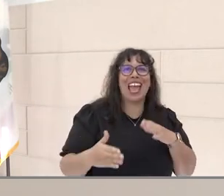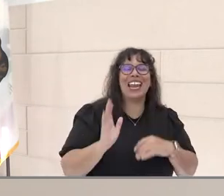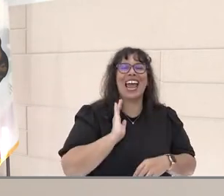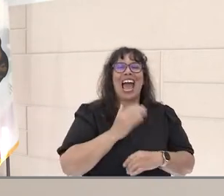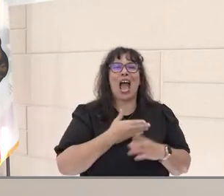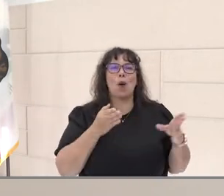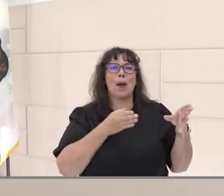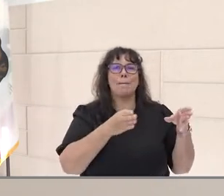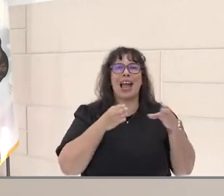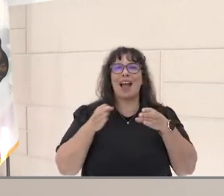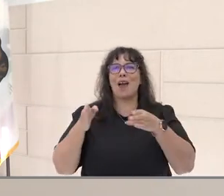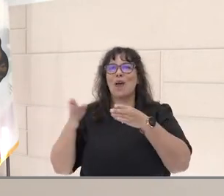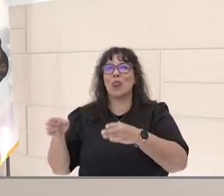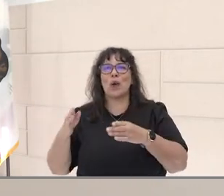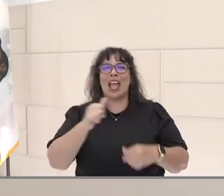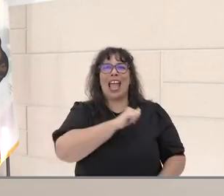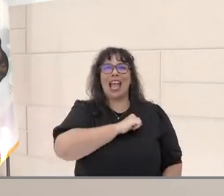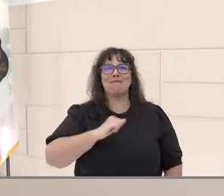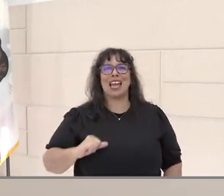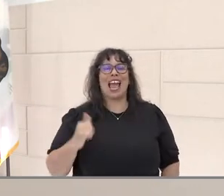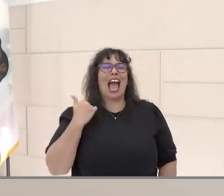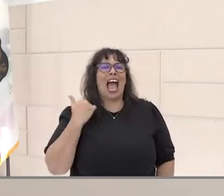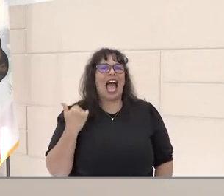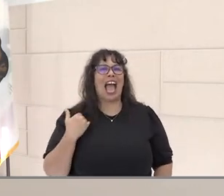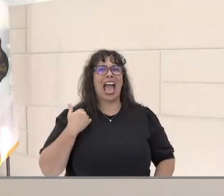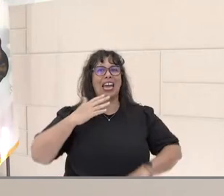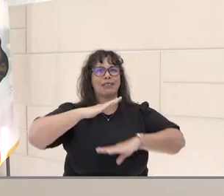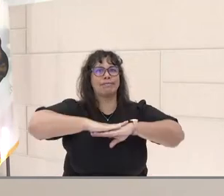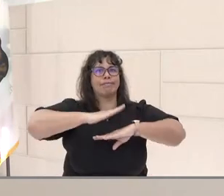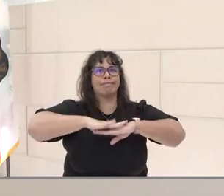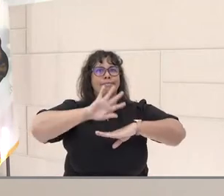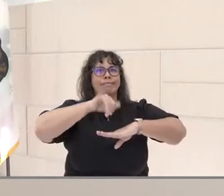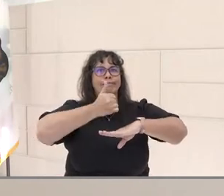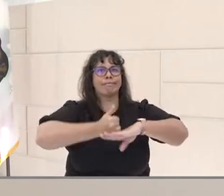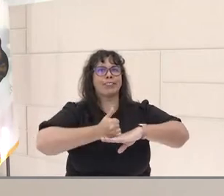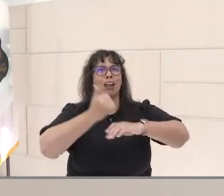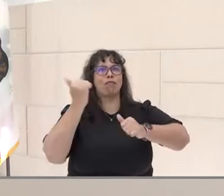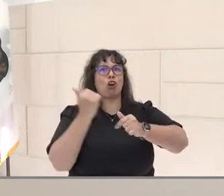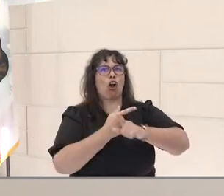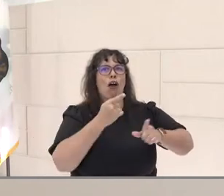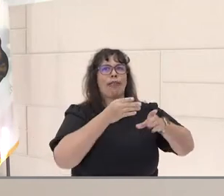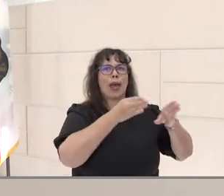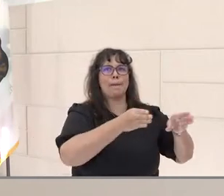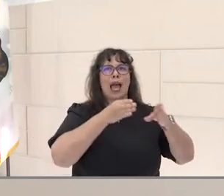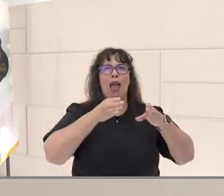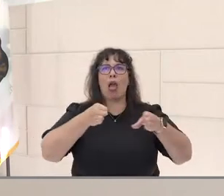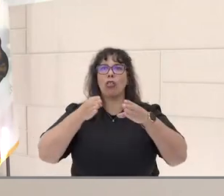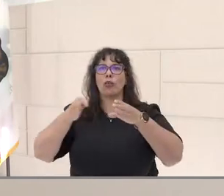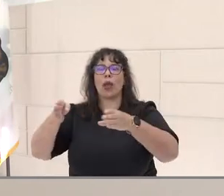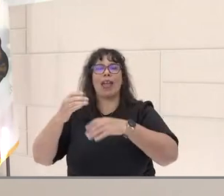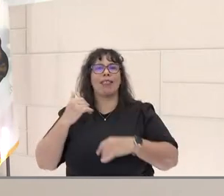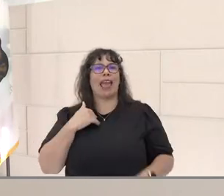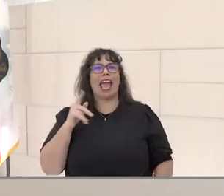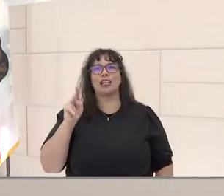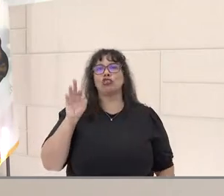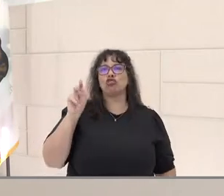លេងសប្បាយយើងមានក្រុម ambassador នឹងរៀបចំជាតុករៀបចំជាកន្លែង